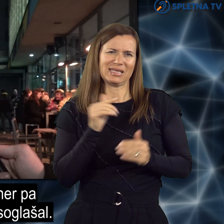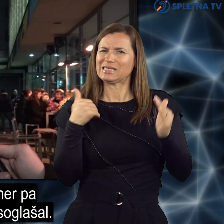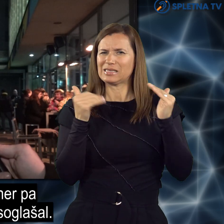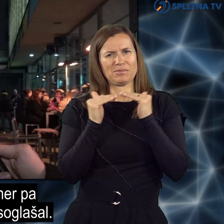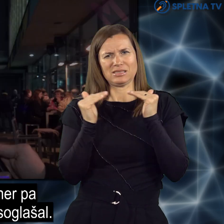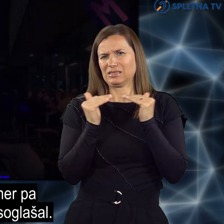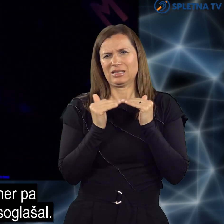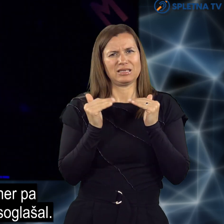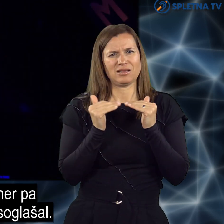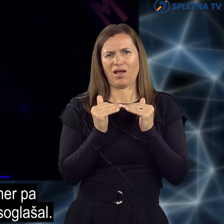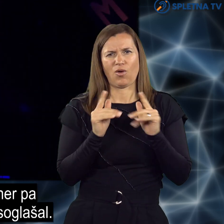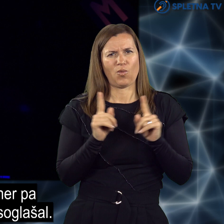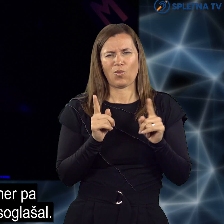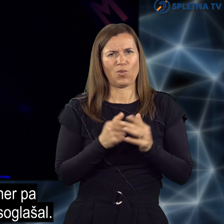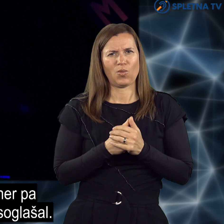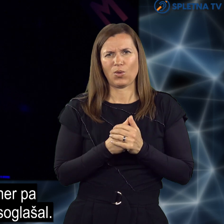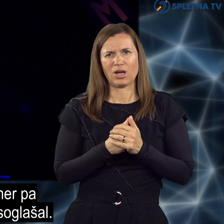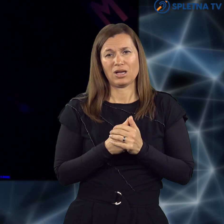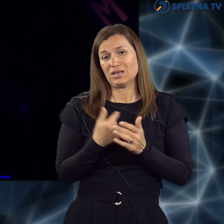s čimer se pa nisem strinjal.